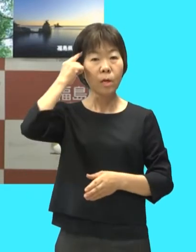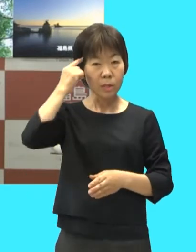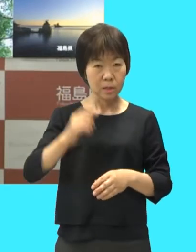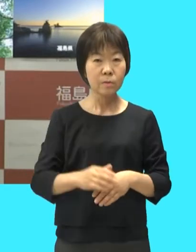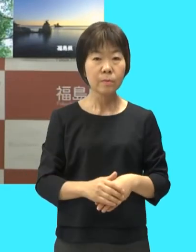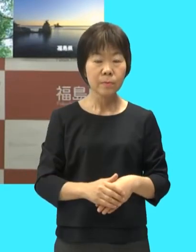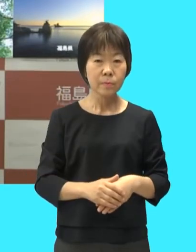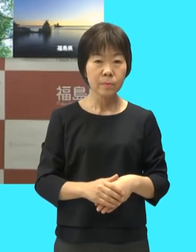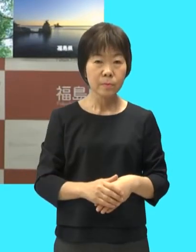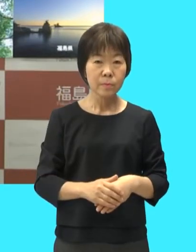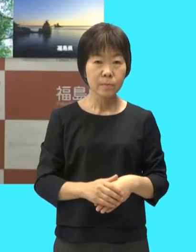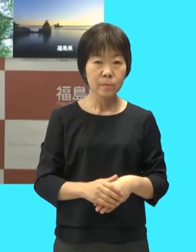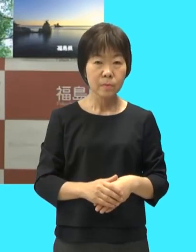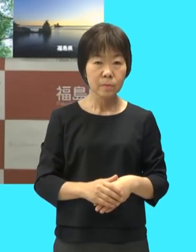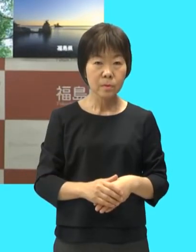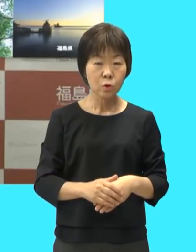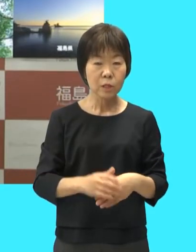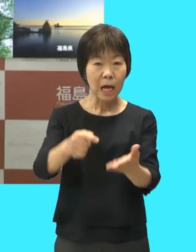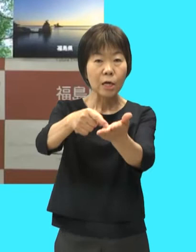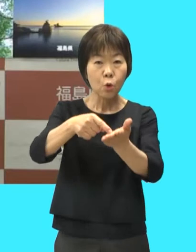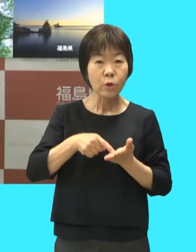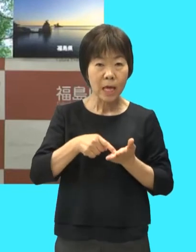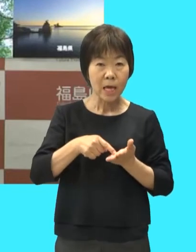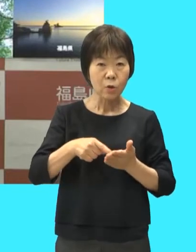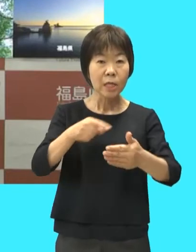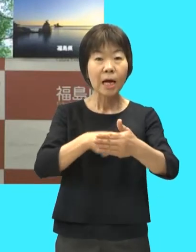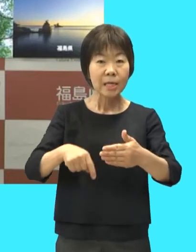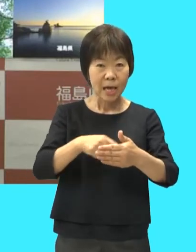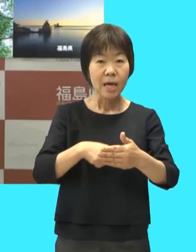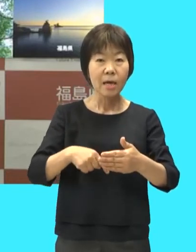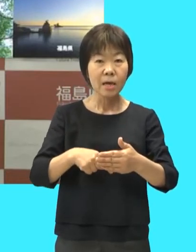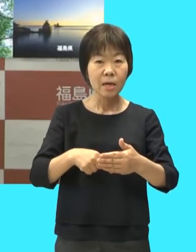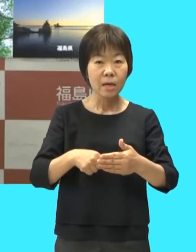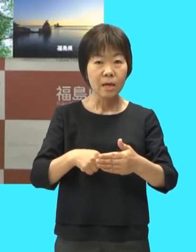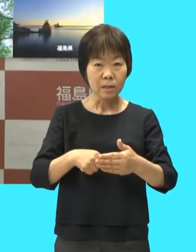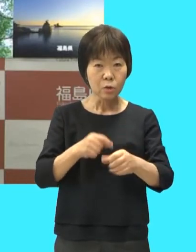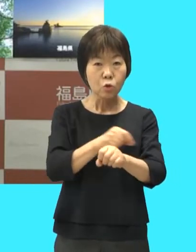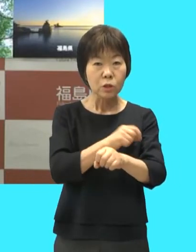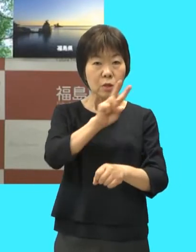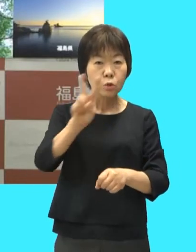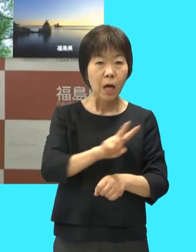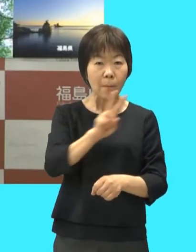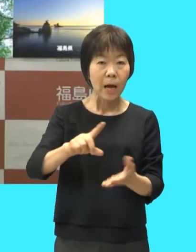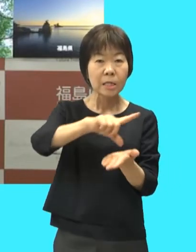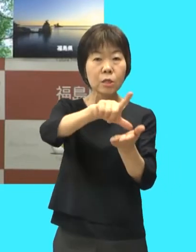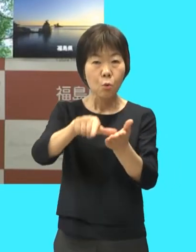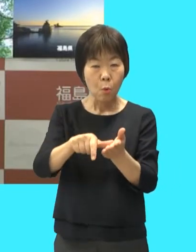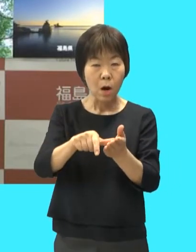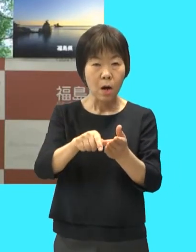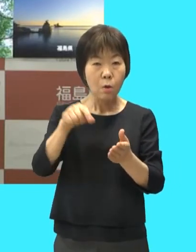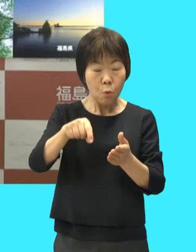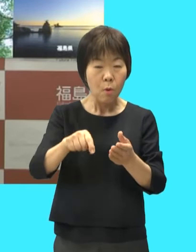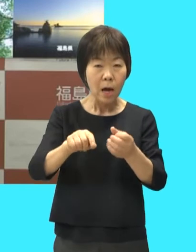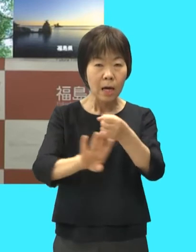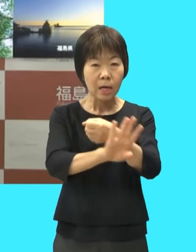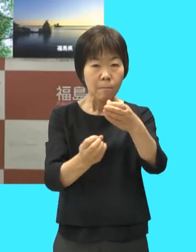が、そうしたその要請を受けた中で、特にその双葉地方というのはその原発事故の影